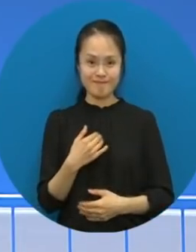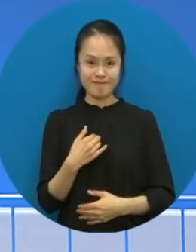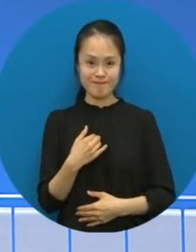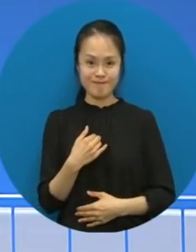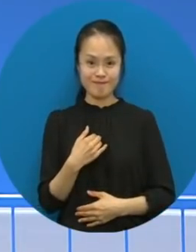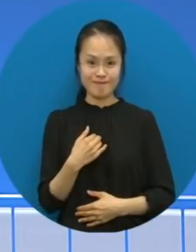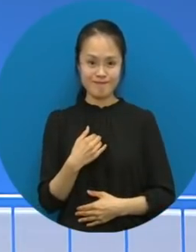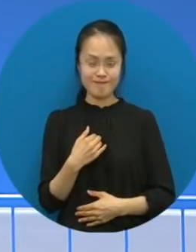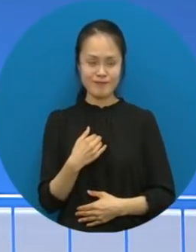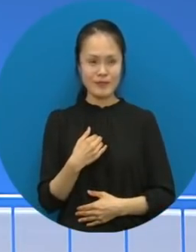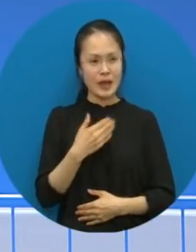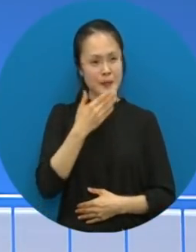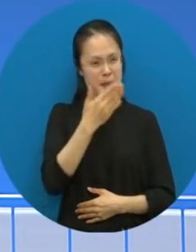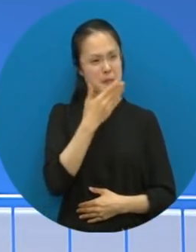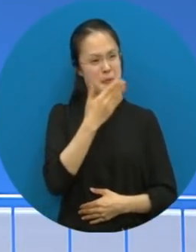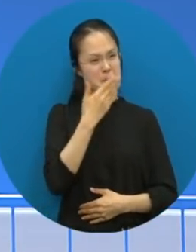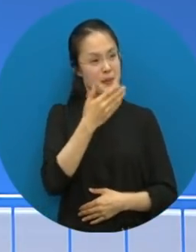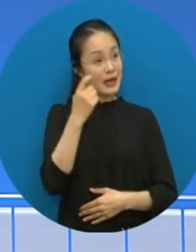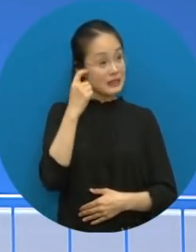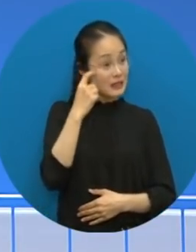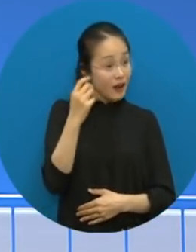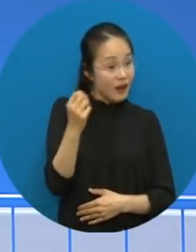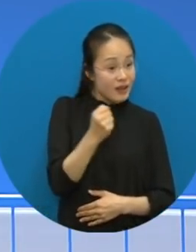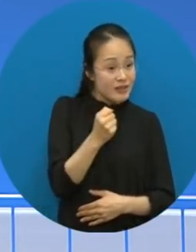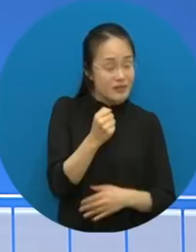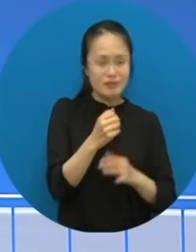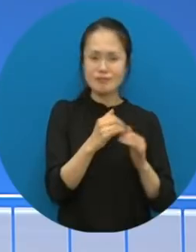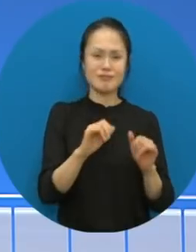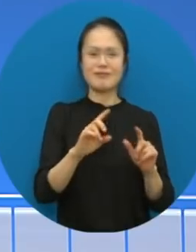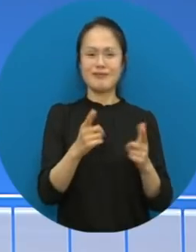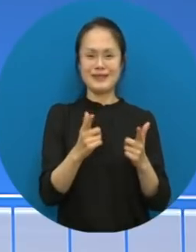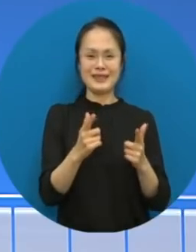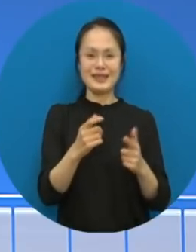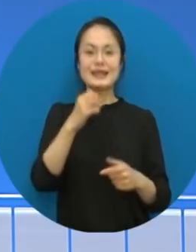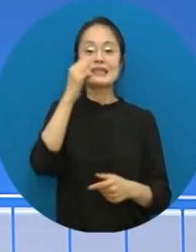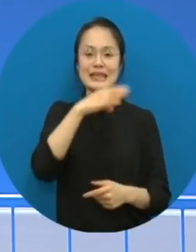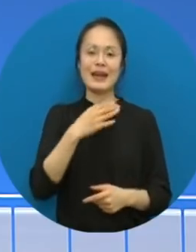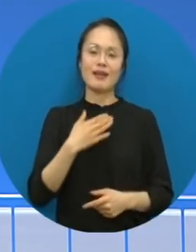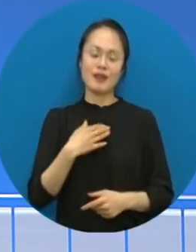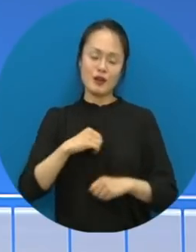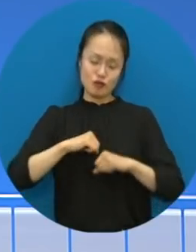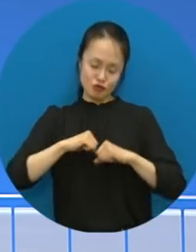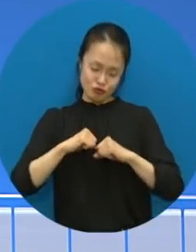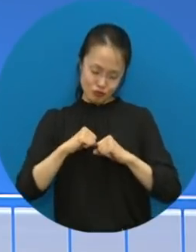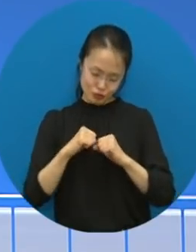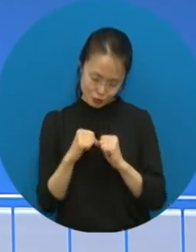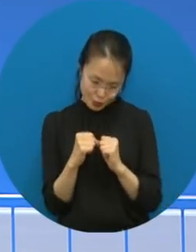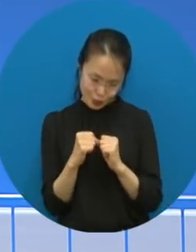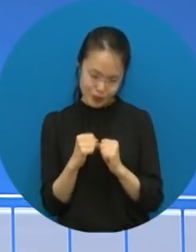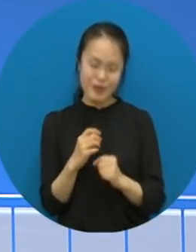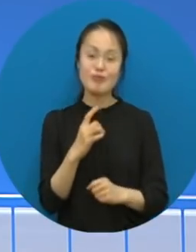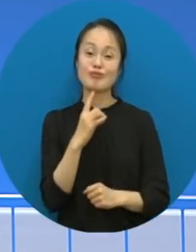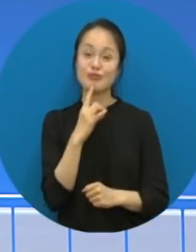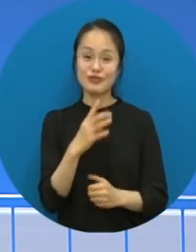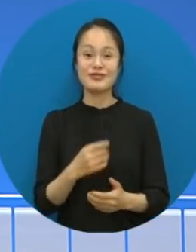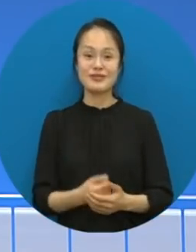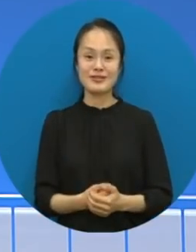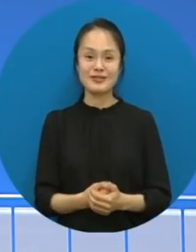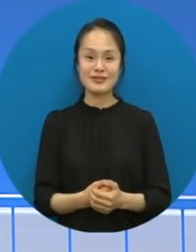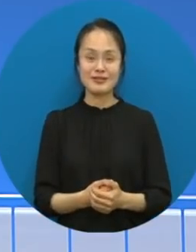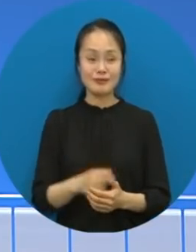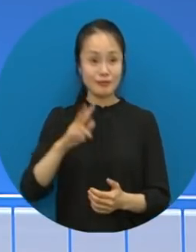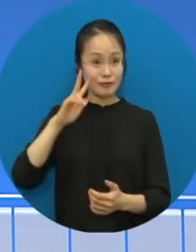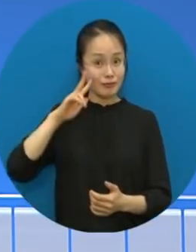믿는 자는 아니었습니다. 그냥 순종해야 했기 때문에 했습니다. 근데 하나님께서 그 다음 주에 7천을